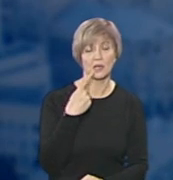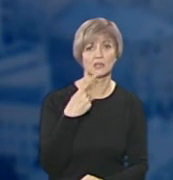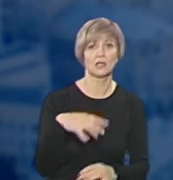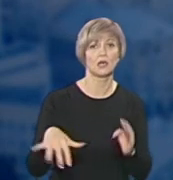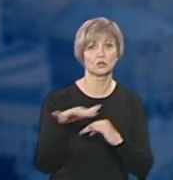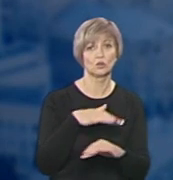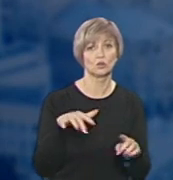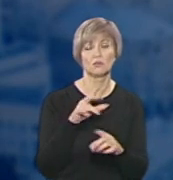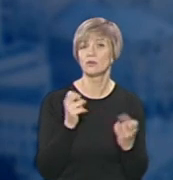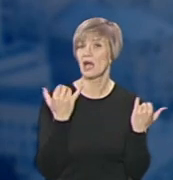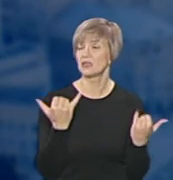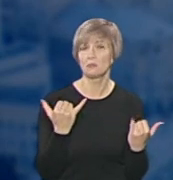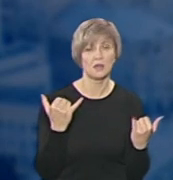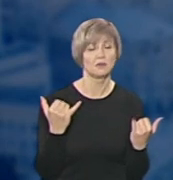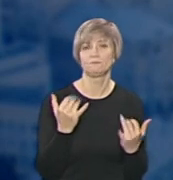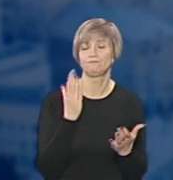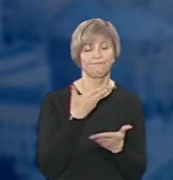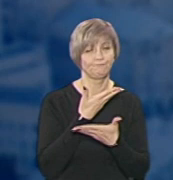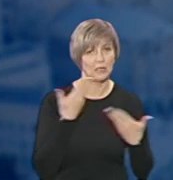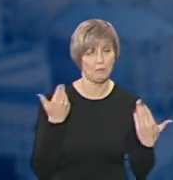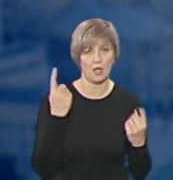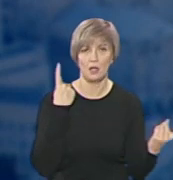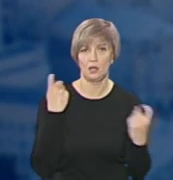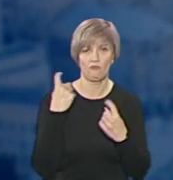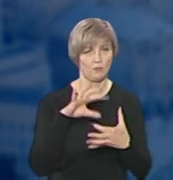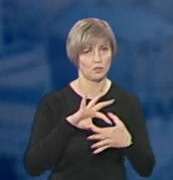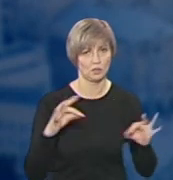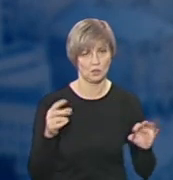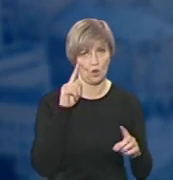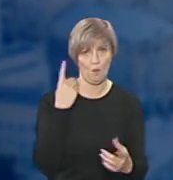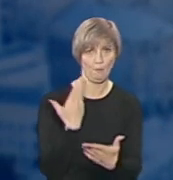Суспільному, на тепер не володіє детальною інформацією щодо підозри Андрію Садовому.